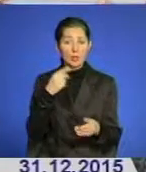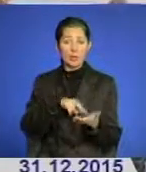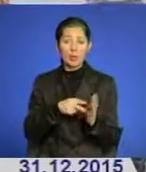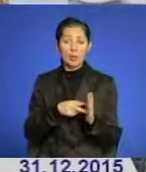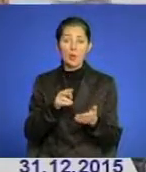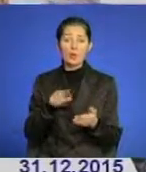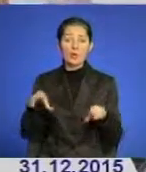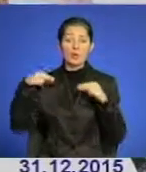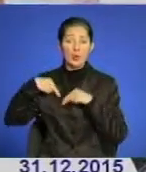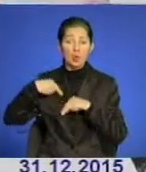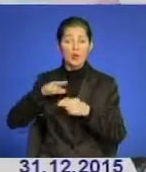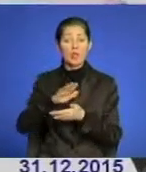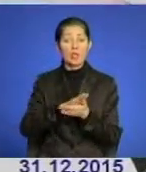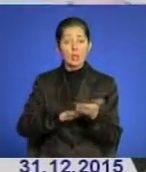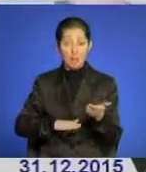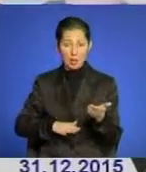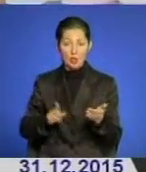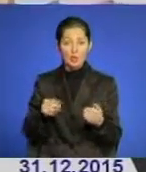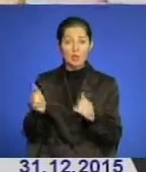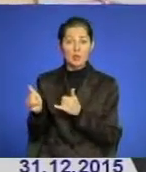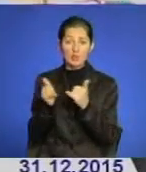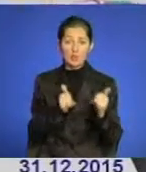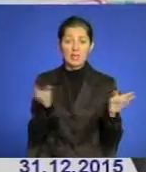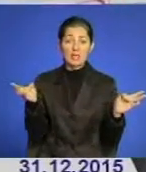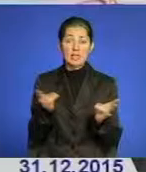ними і в подальшому, щоб забезпечити належним